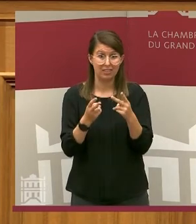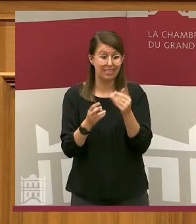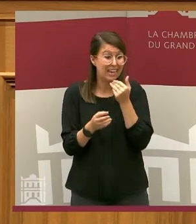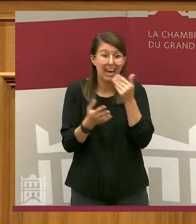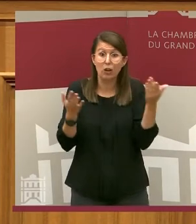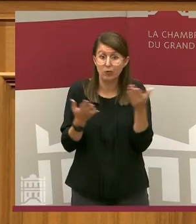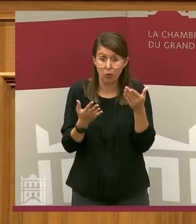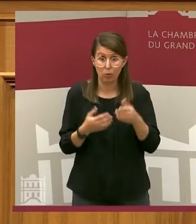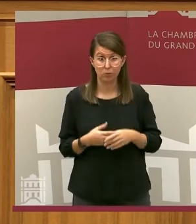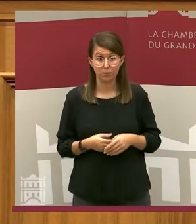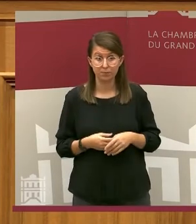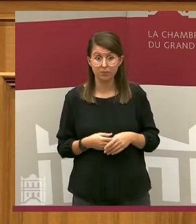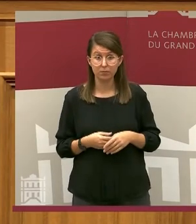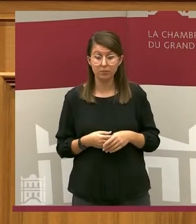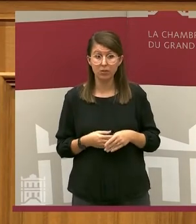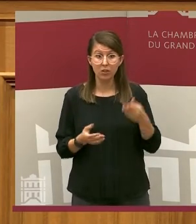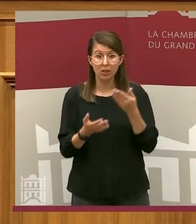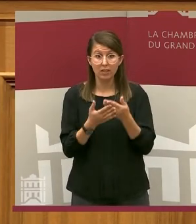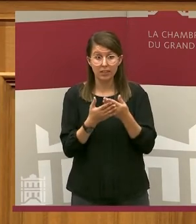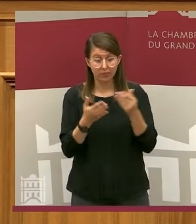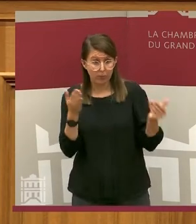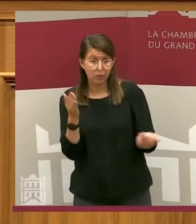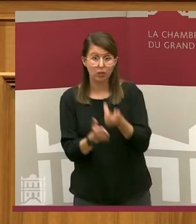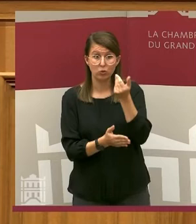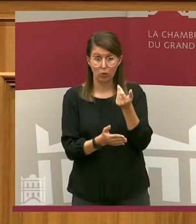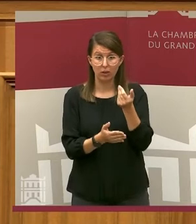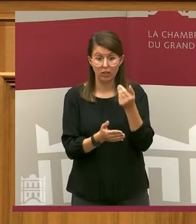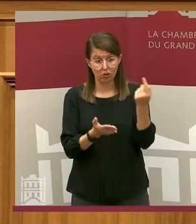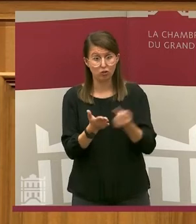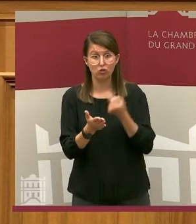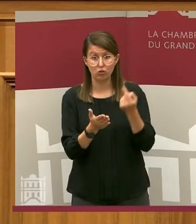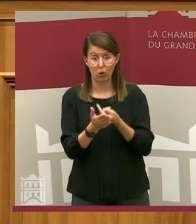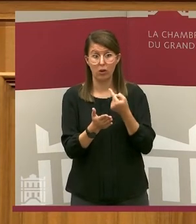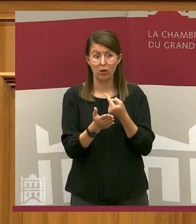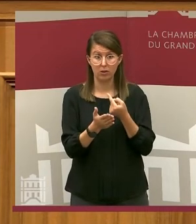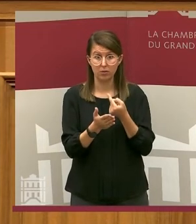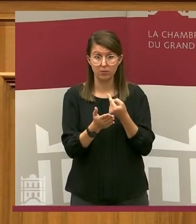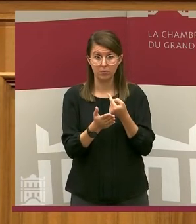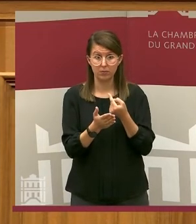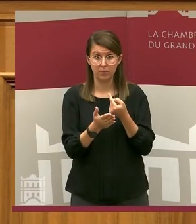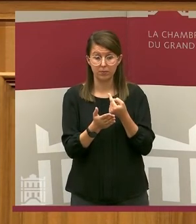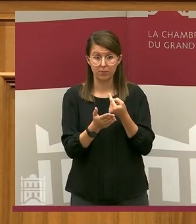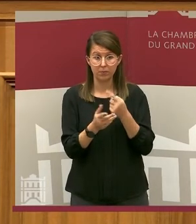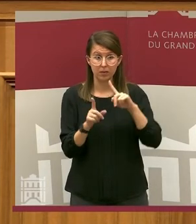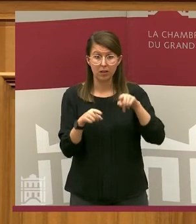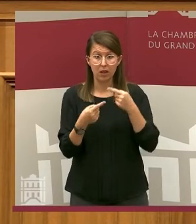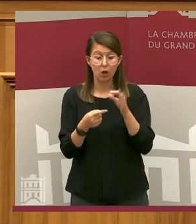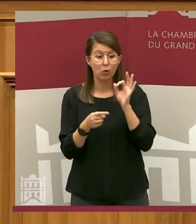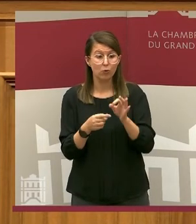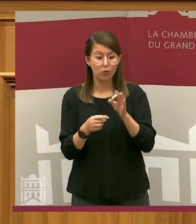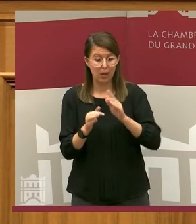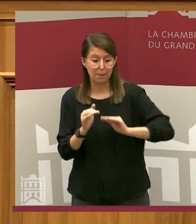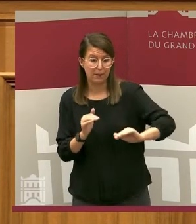das Abstellen von der neuen Steuer, ich inklüde dann auch die für die Brachleihen und